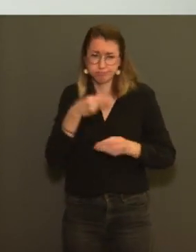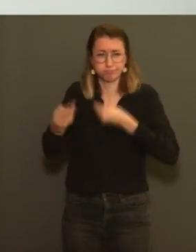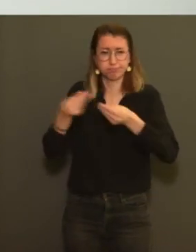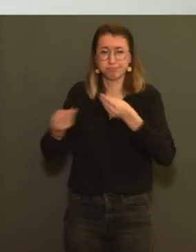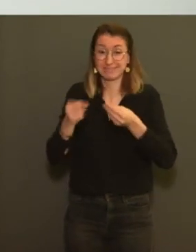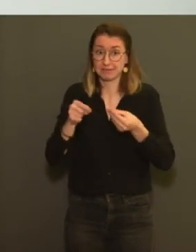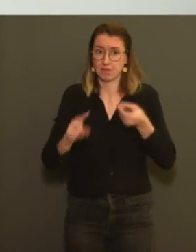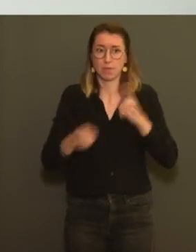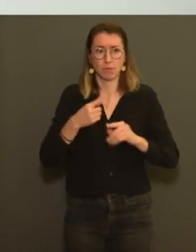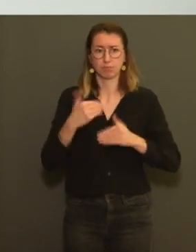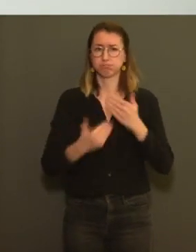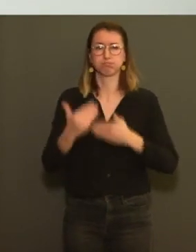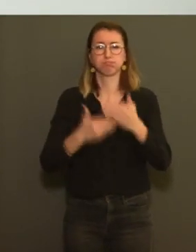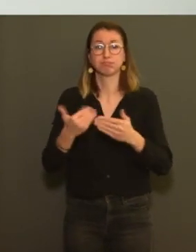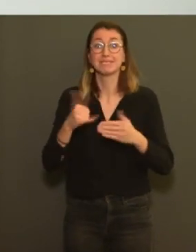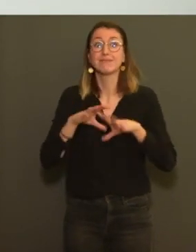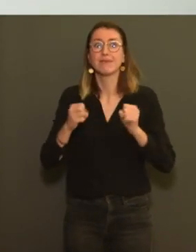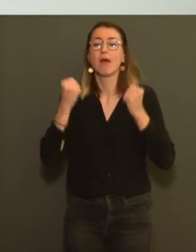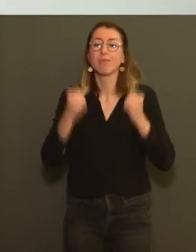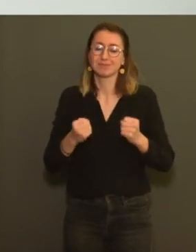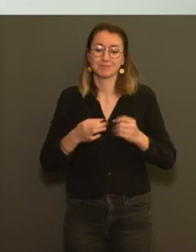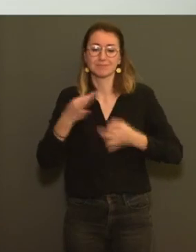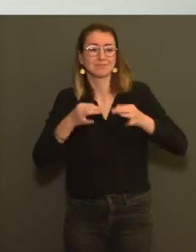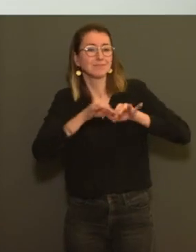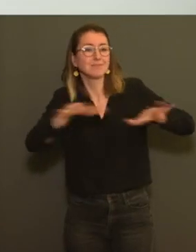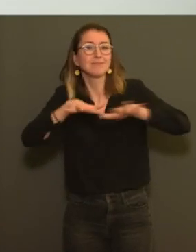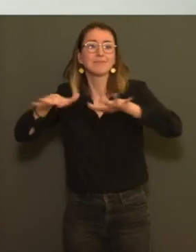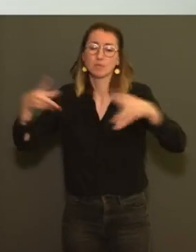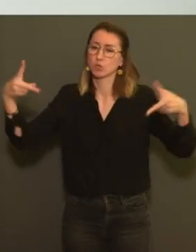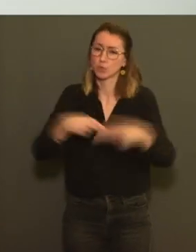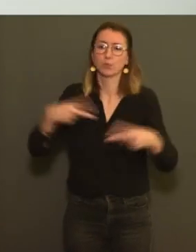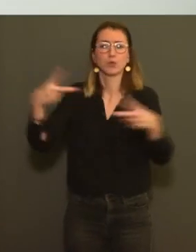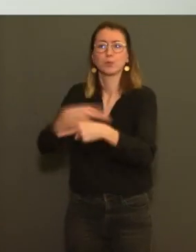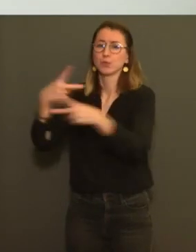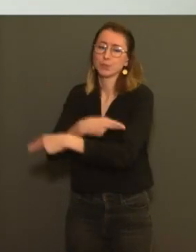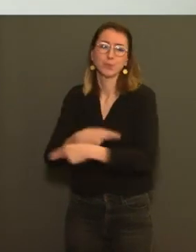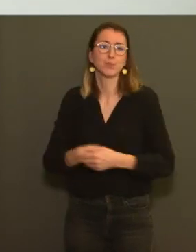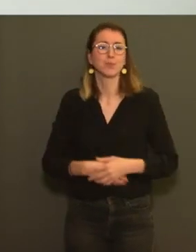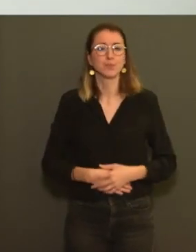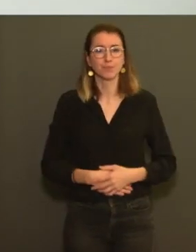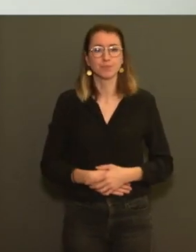l'on pourra rompre ces fameuses chaînes de transmission.